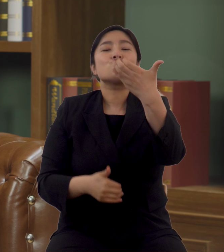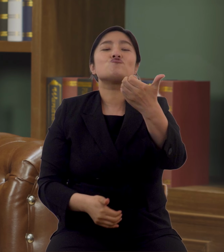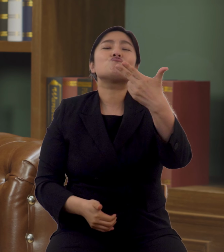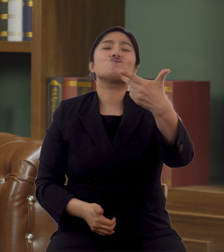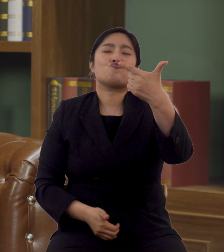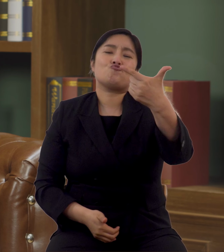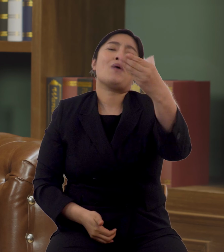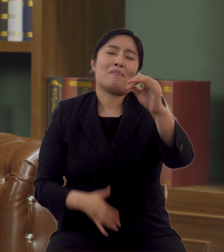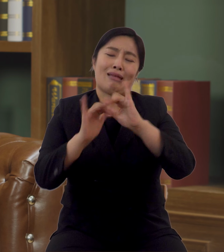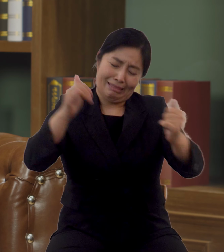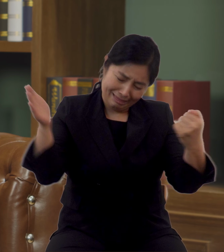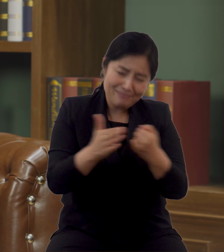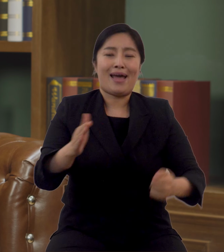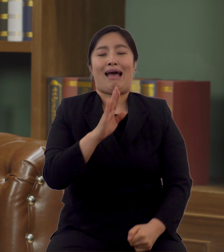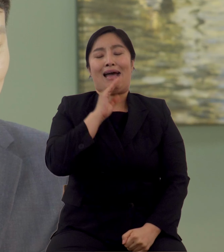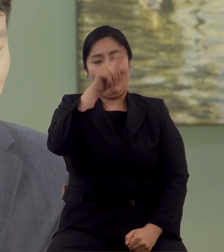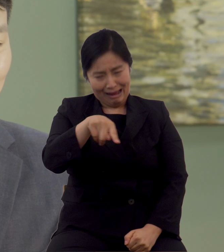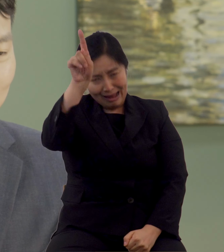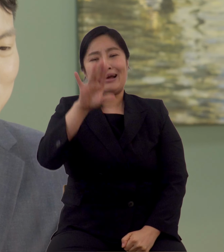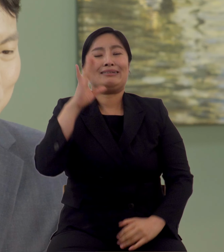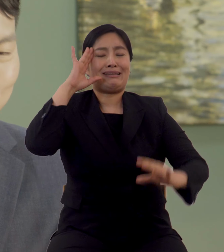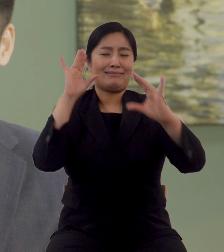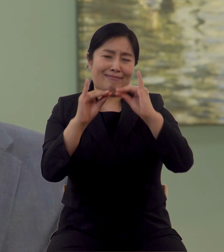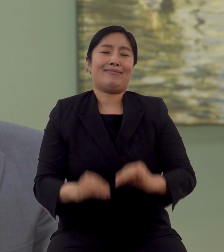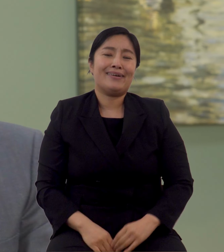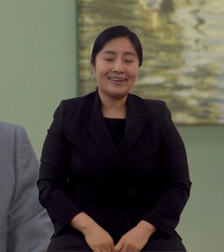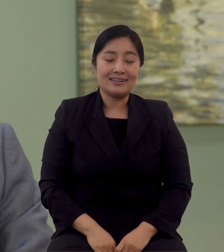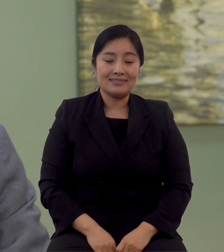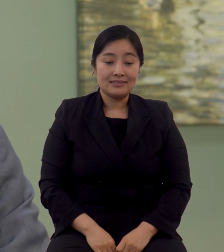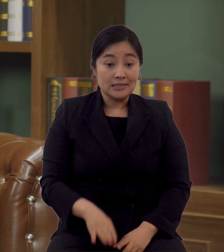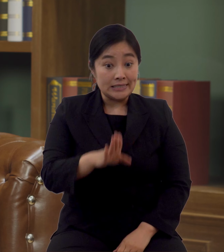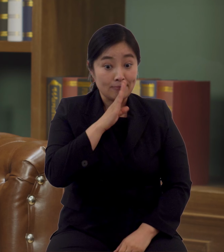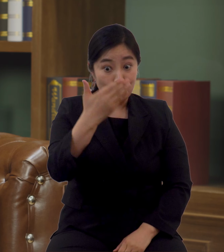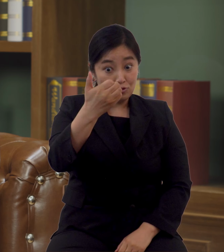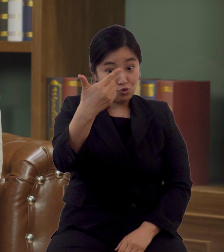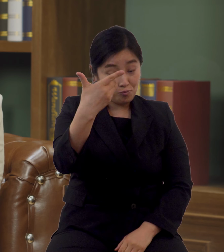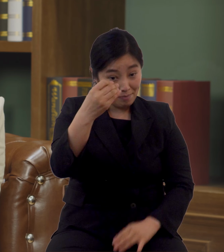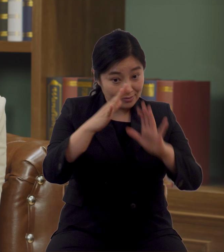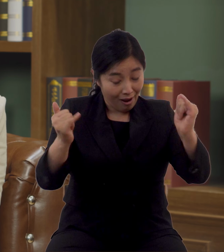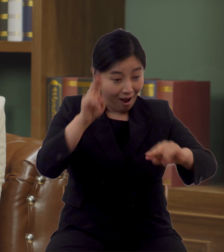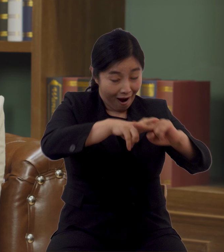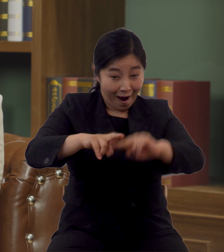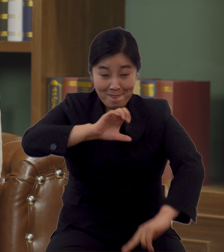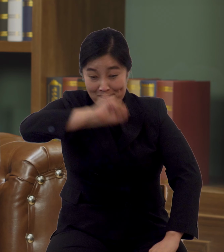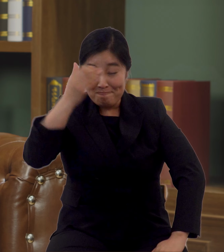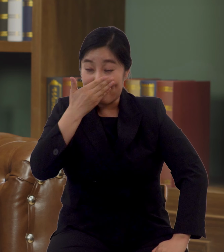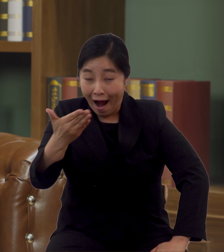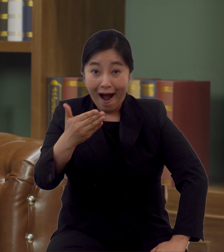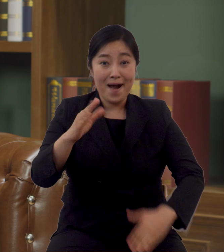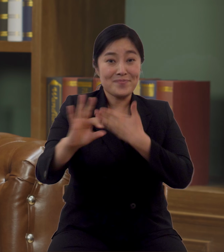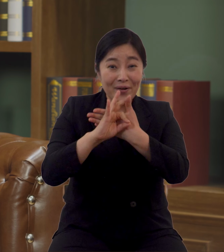유발 인구가 96만 명이었기 때문이네요. 그러면 찬성할 만하죠. 네. 실제로 96만 명의